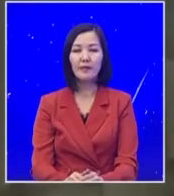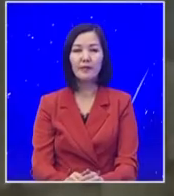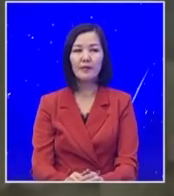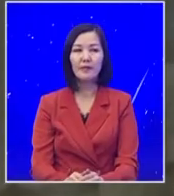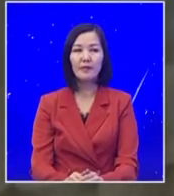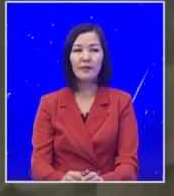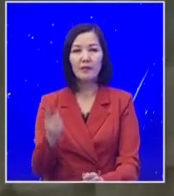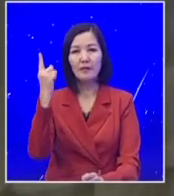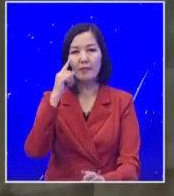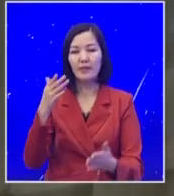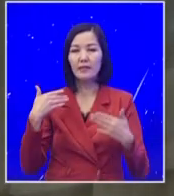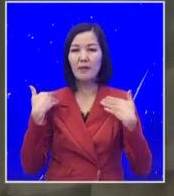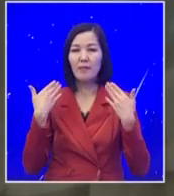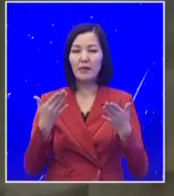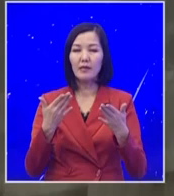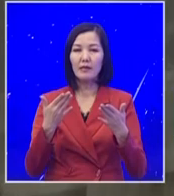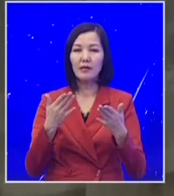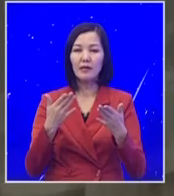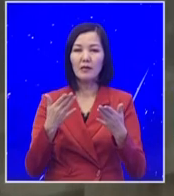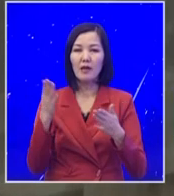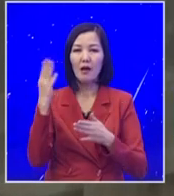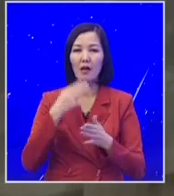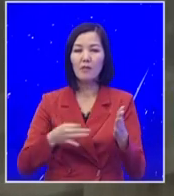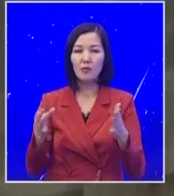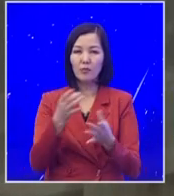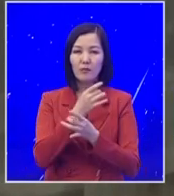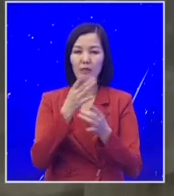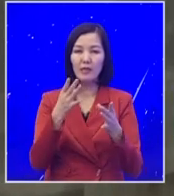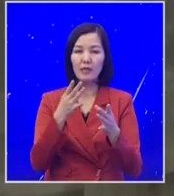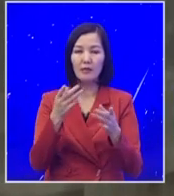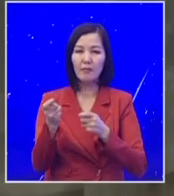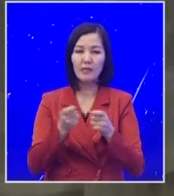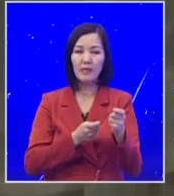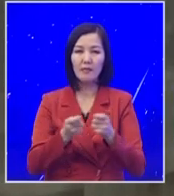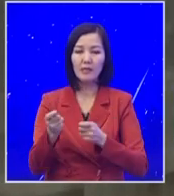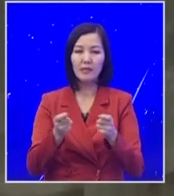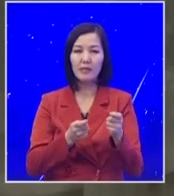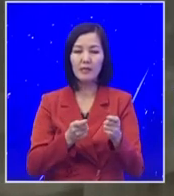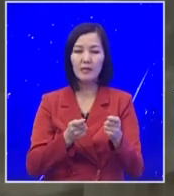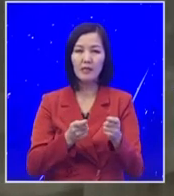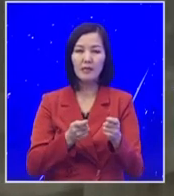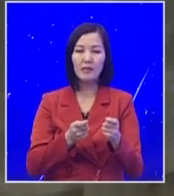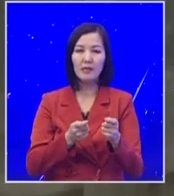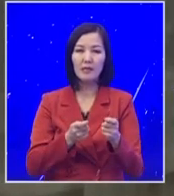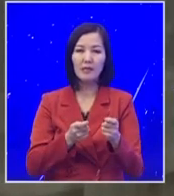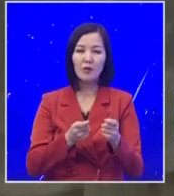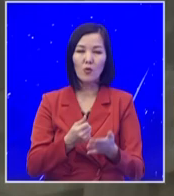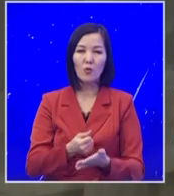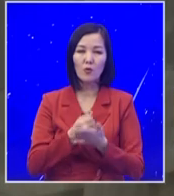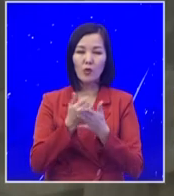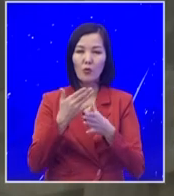Бастаманы ұйытқы болып отырған Алматы облыстық мәдениет басқармасының басшылығына солардың